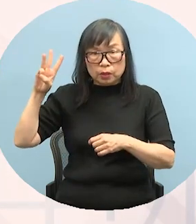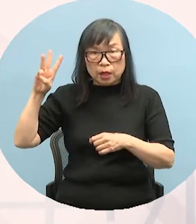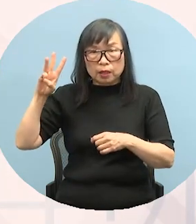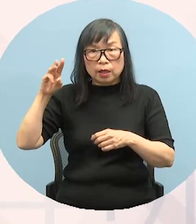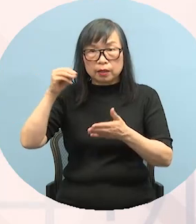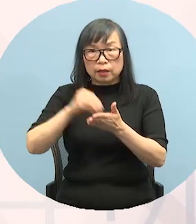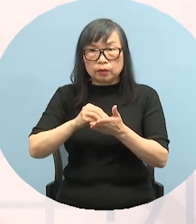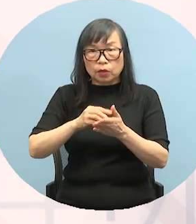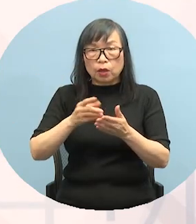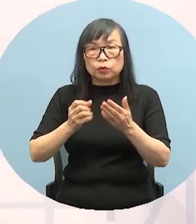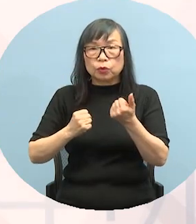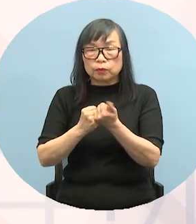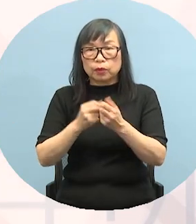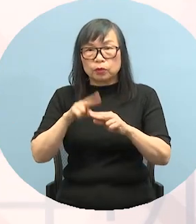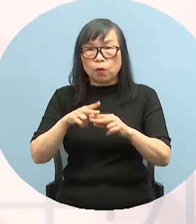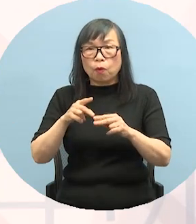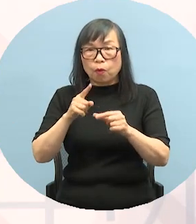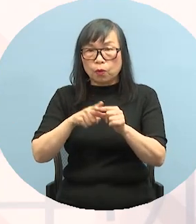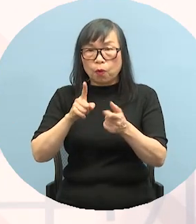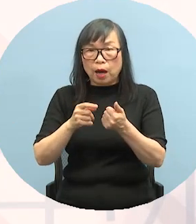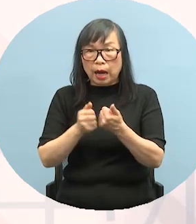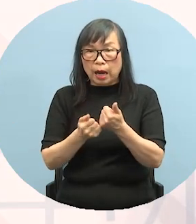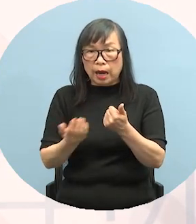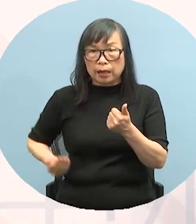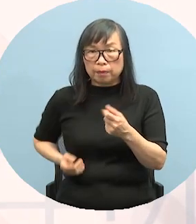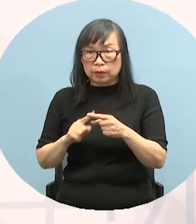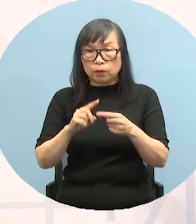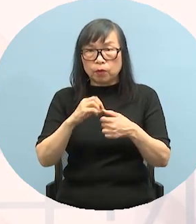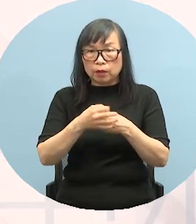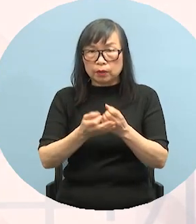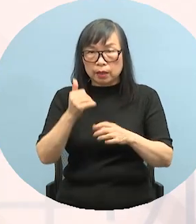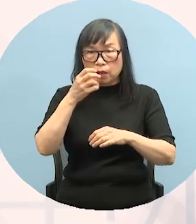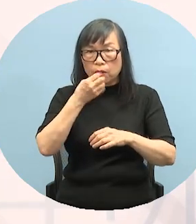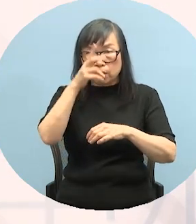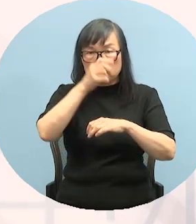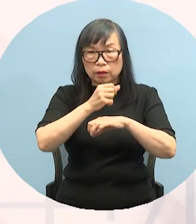对于定当拥护中华人民共和国香港特别行政区基本法、